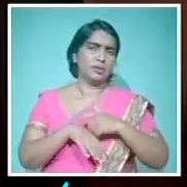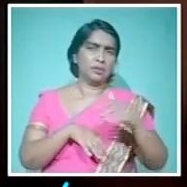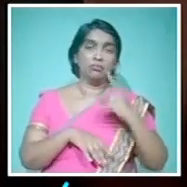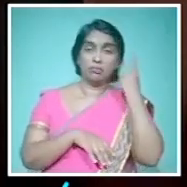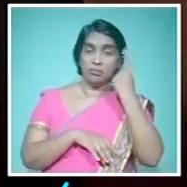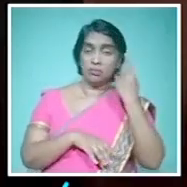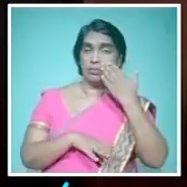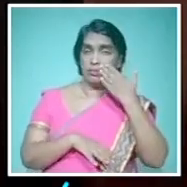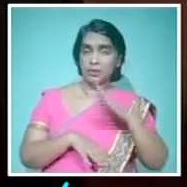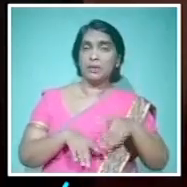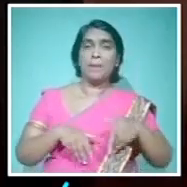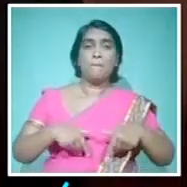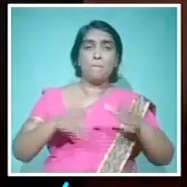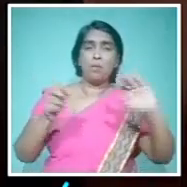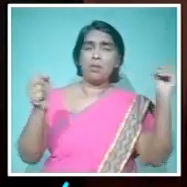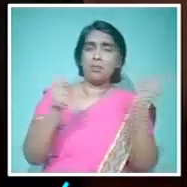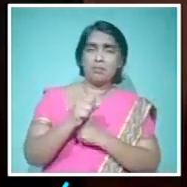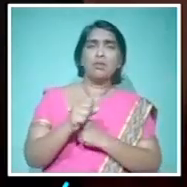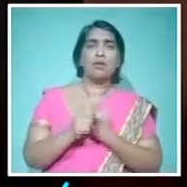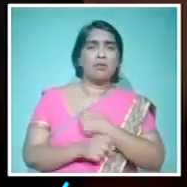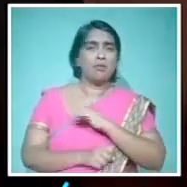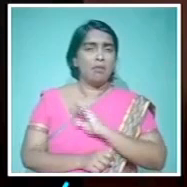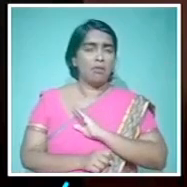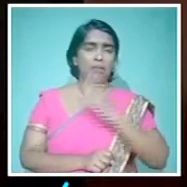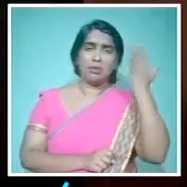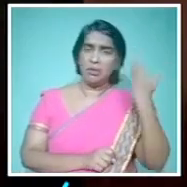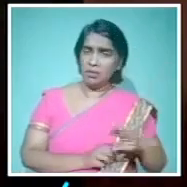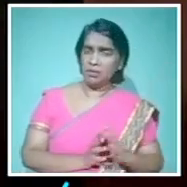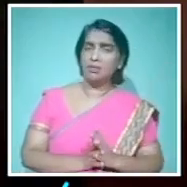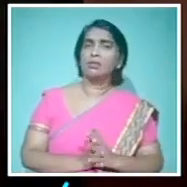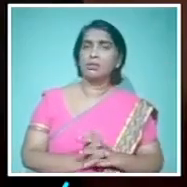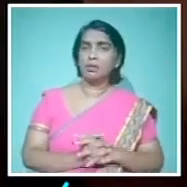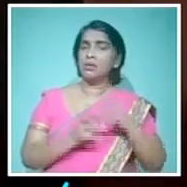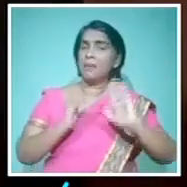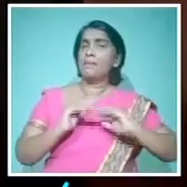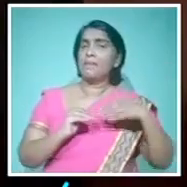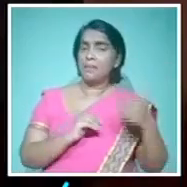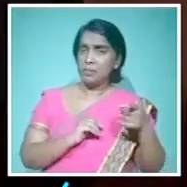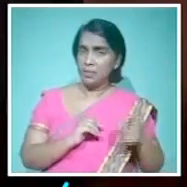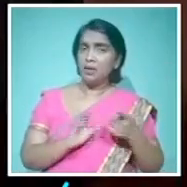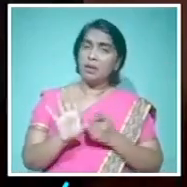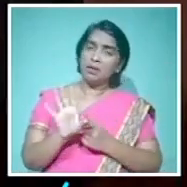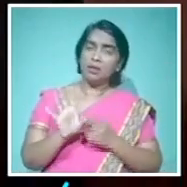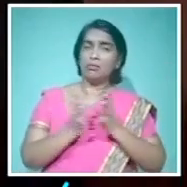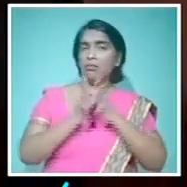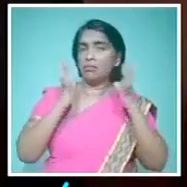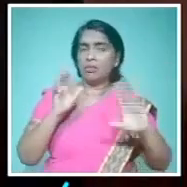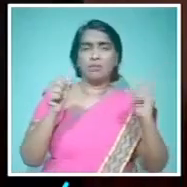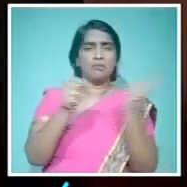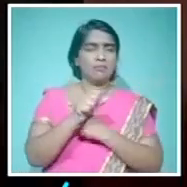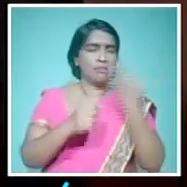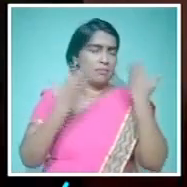උගතුන් බුද්ධිමත්තුන් මහපාරේ මරනවා. පූජක පක්ෂේ ඝාතනයට ලක් කරනවා. ඊට පස්සේ තරුණයෝ විශාල වශයෙන් ඝාතනය